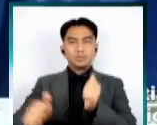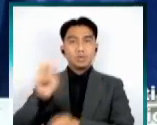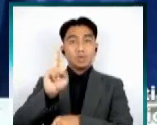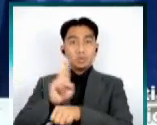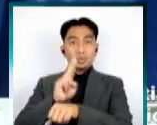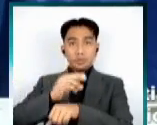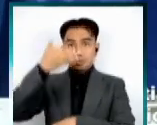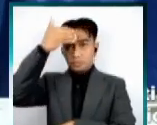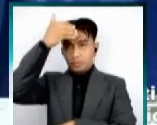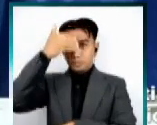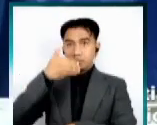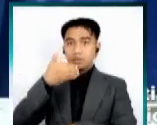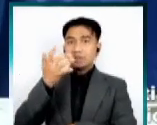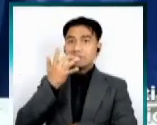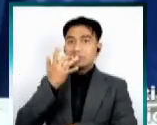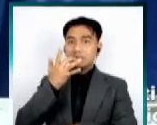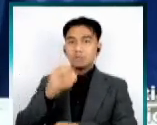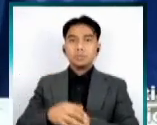pwede na